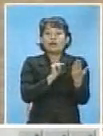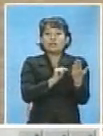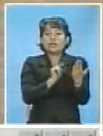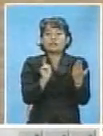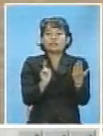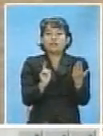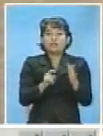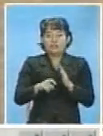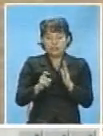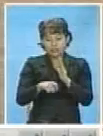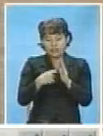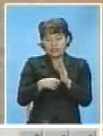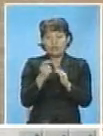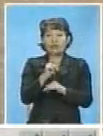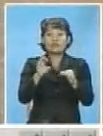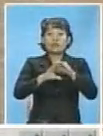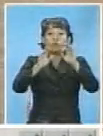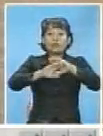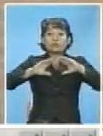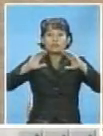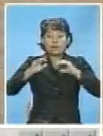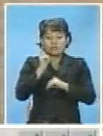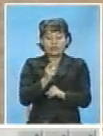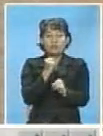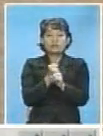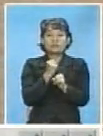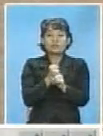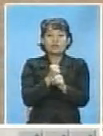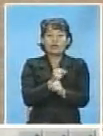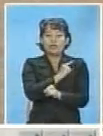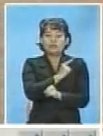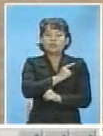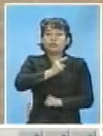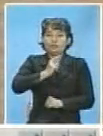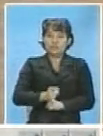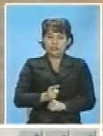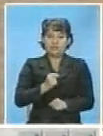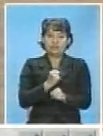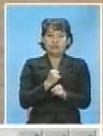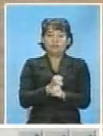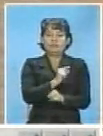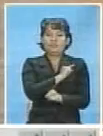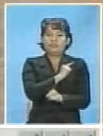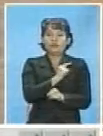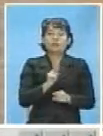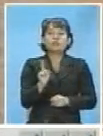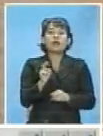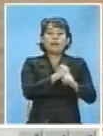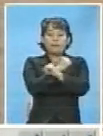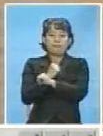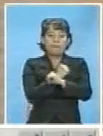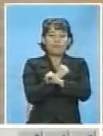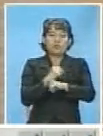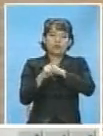อกว่ารัฐบาลต้องตั้งใจที่จะลงมือทำจริงๆในเรื่องการป้องกันและปราบปราม